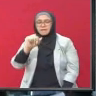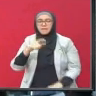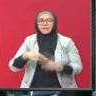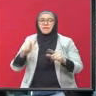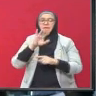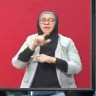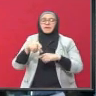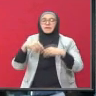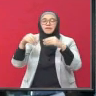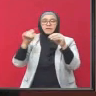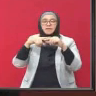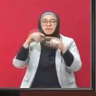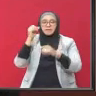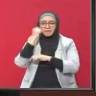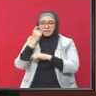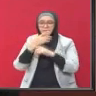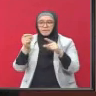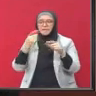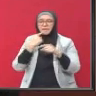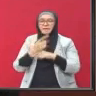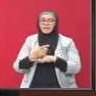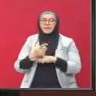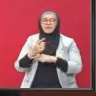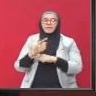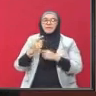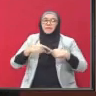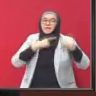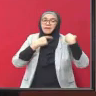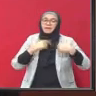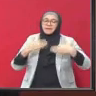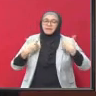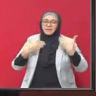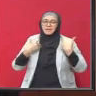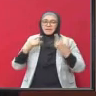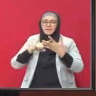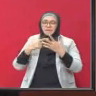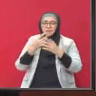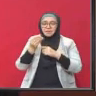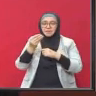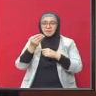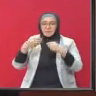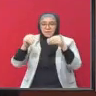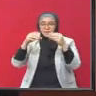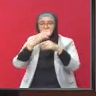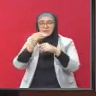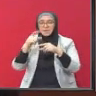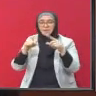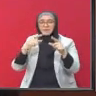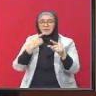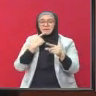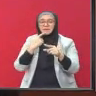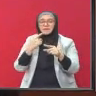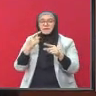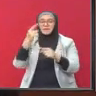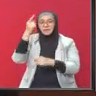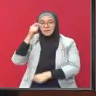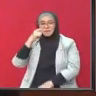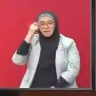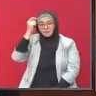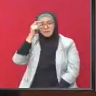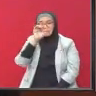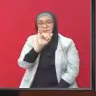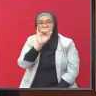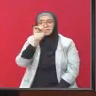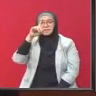bersua muka awal bismillah mulai bicara tadi betul Saya turut mengucapkannya takziah kepada keluarga Ani